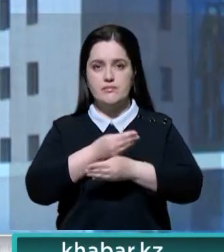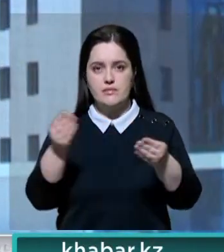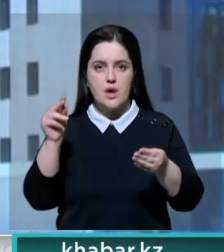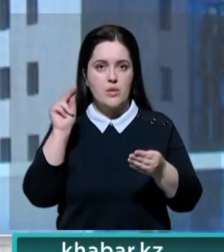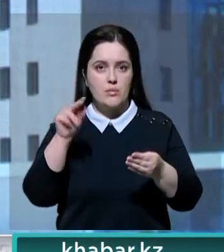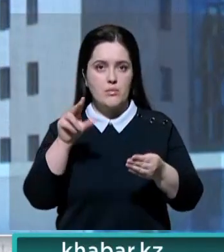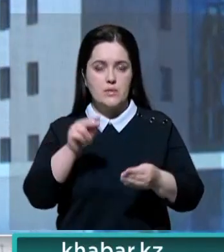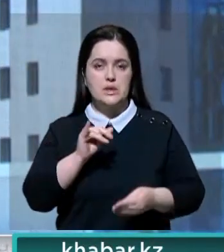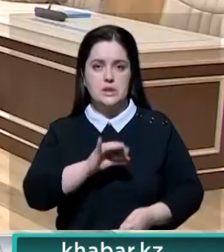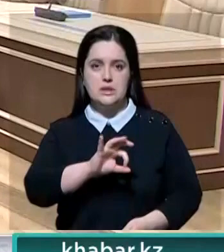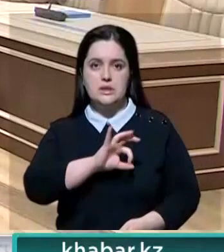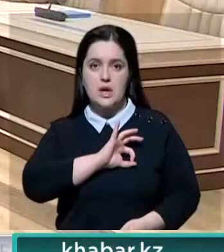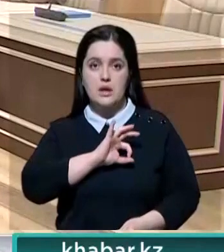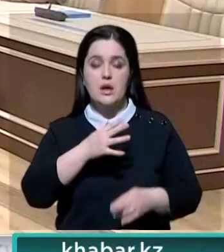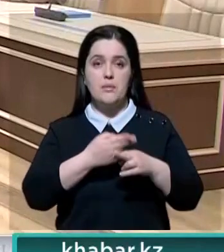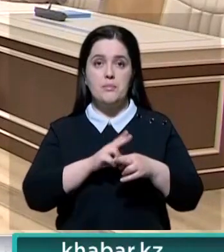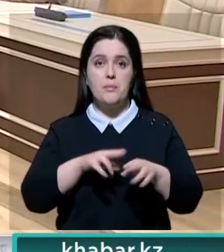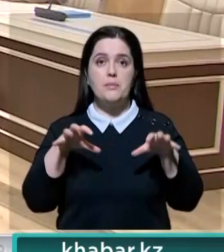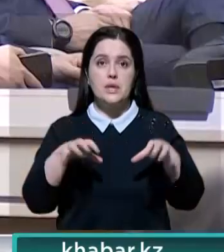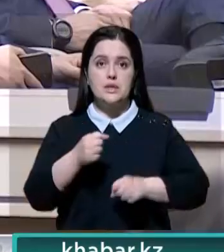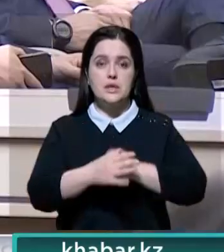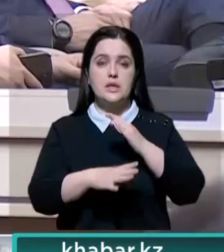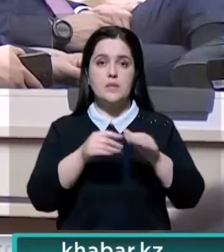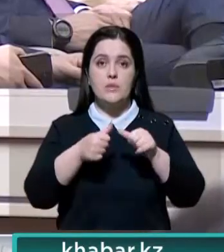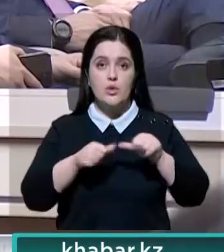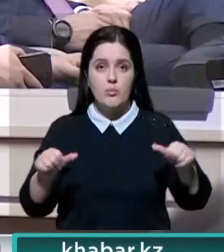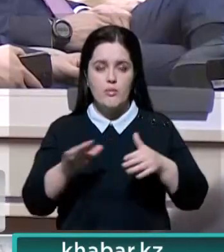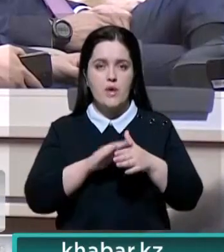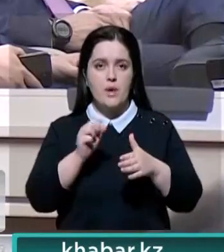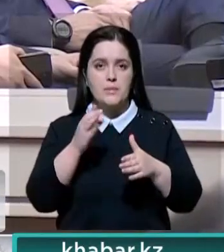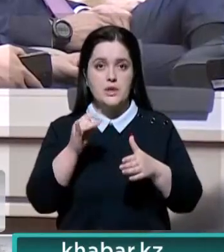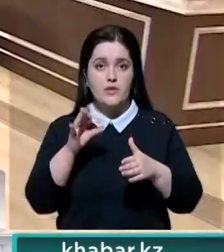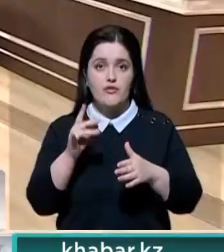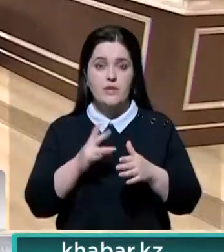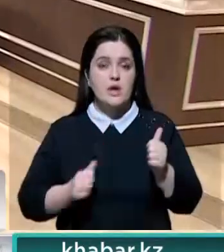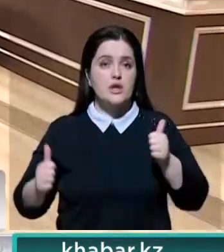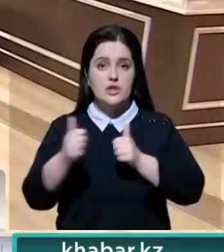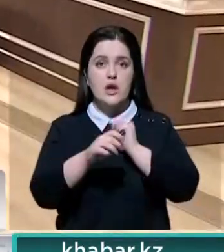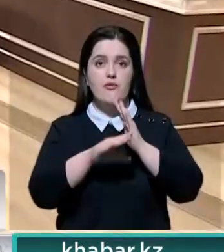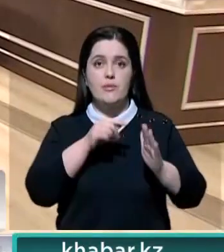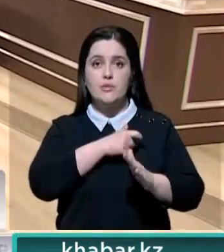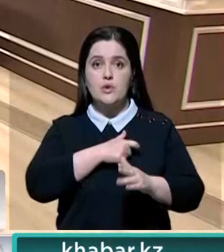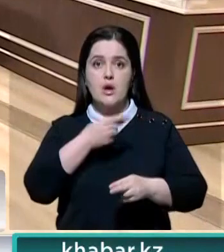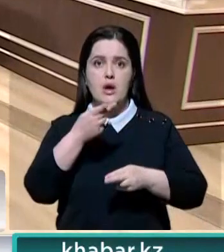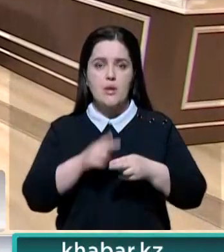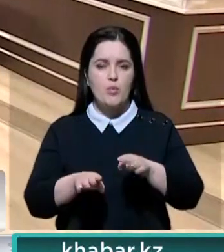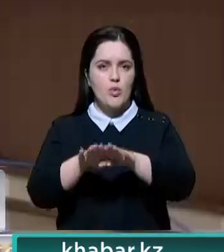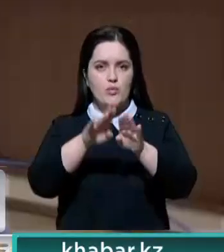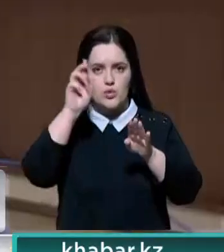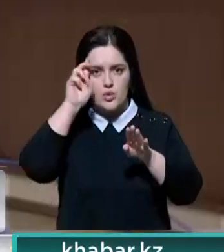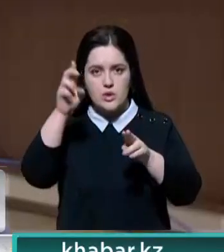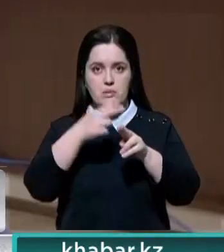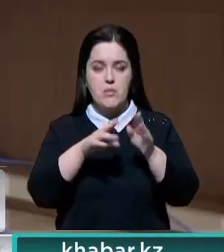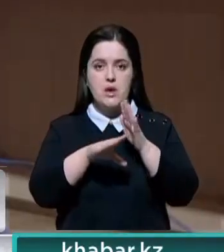удостоверения и нагрудные знаки. Председатель Центра избиркома Нурлан Абдиров заявил, что внеочередные выборы депутата завершат большой